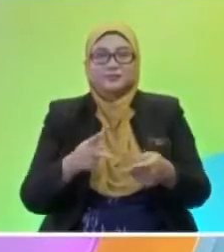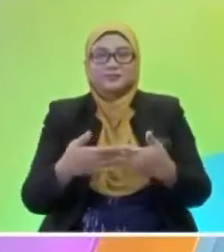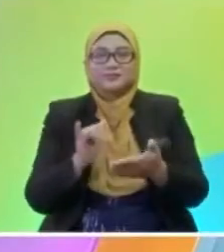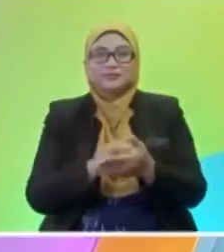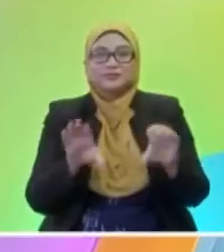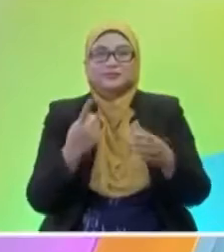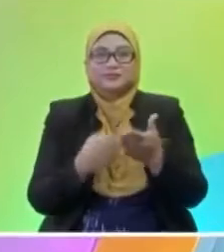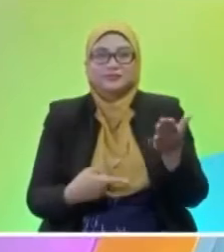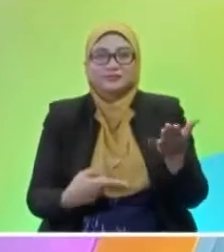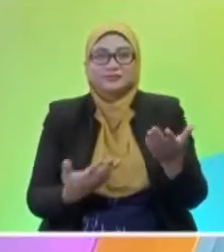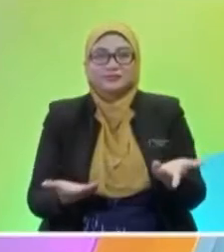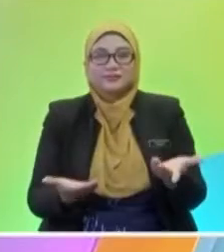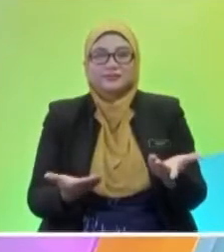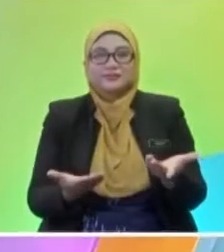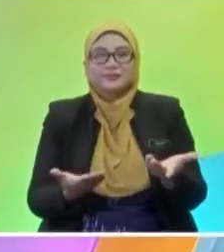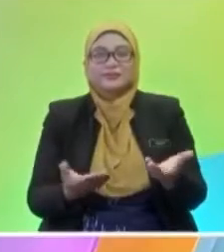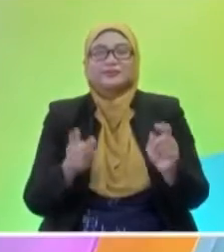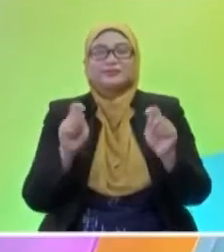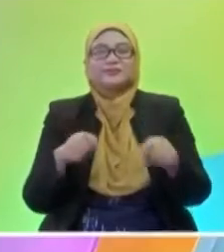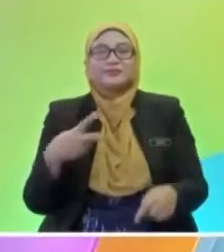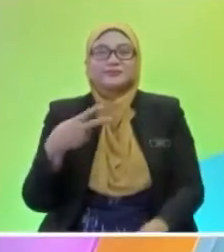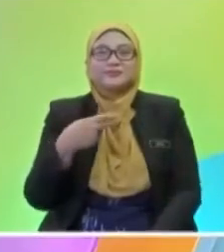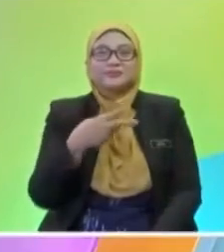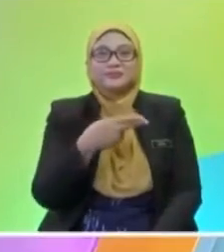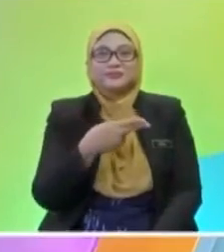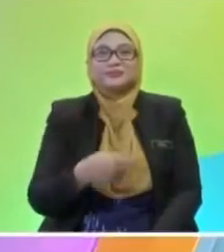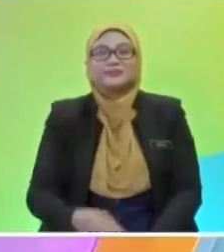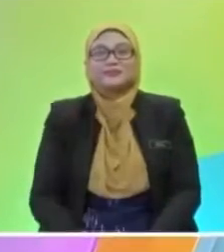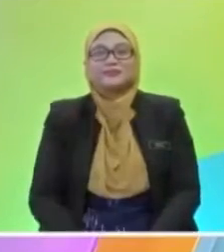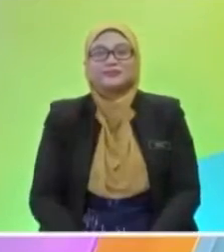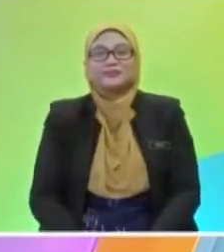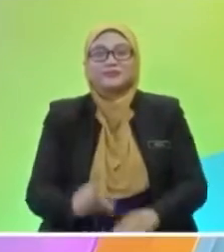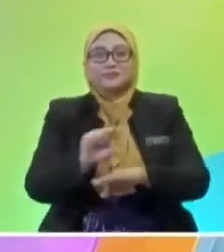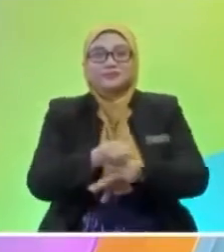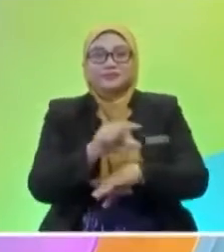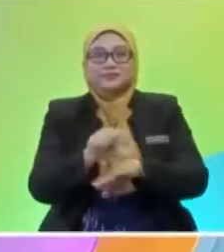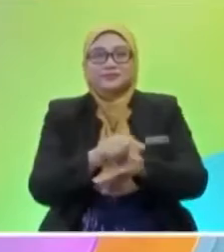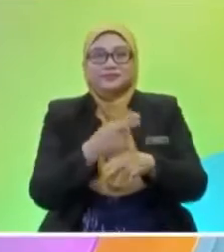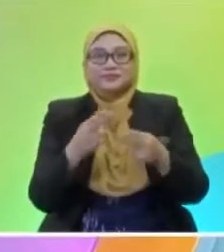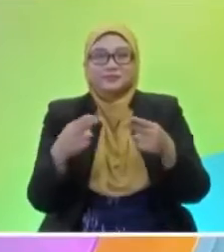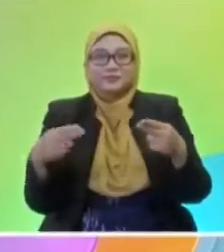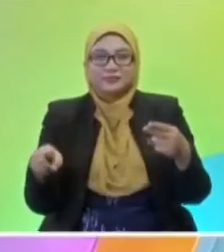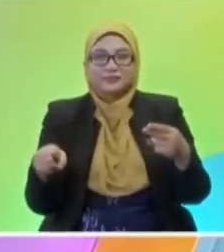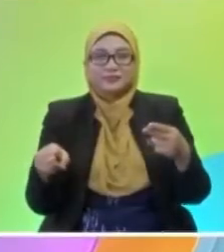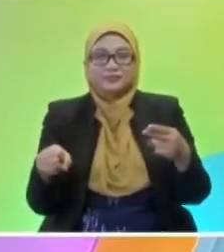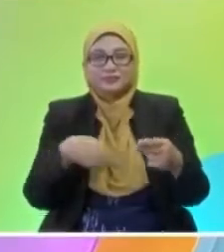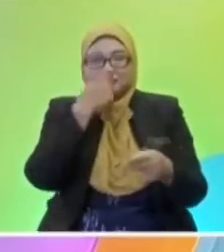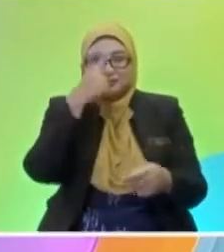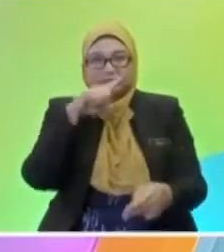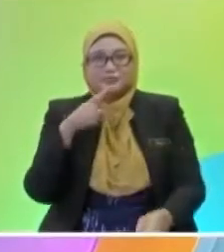perlu potong. Jadi kita akan gunakan pisau boleh laras ini untuk potong kita punya